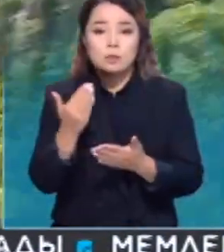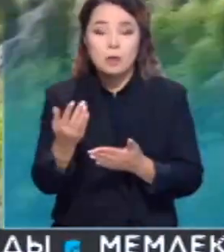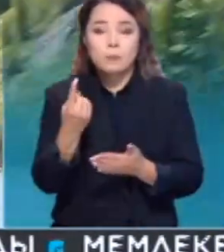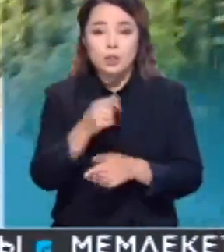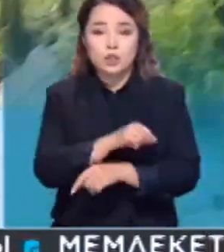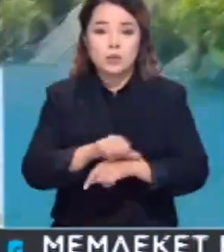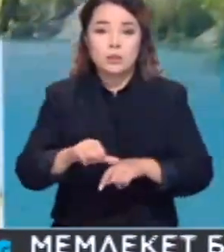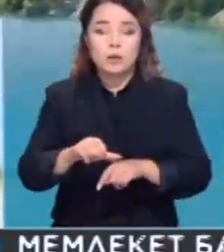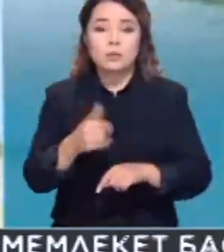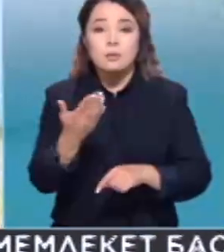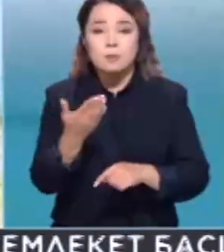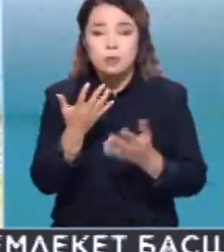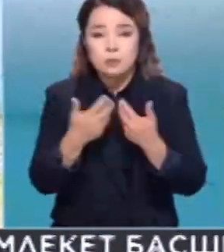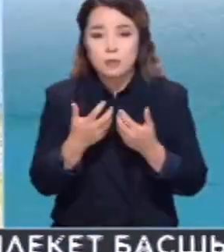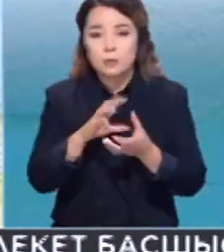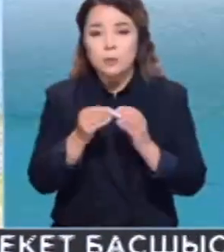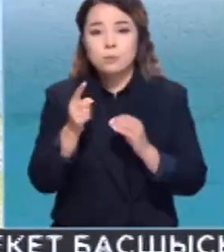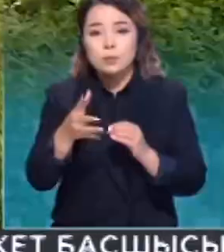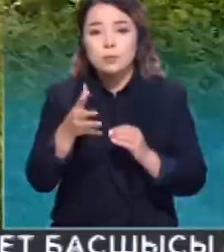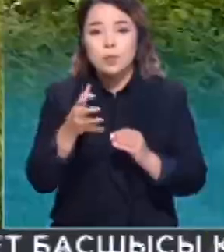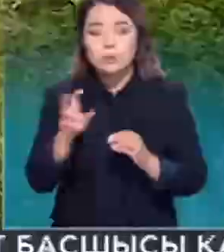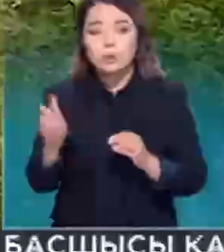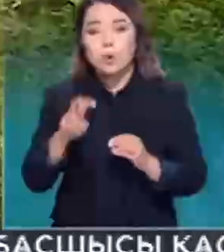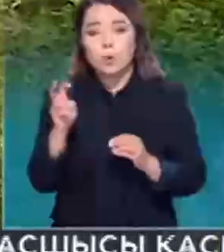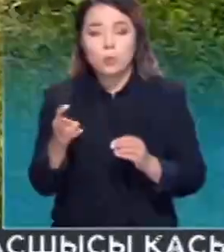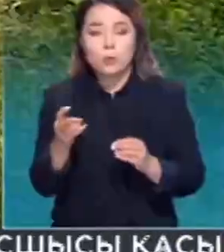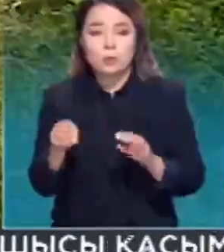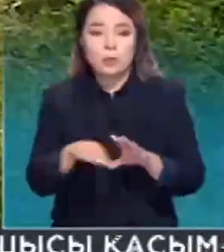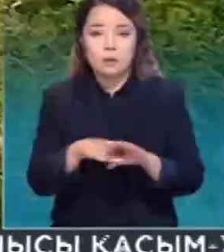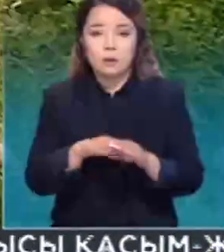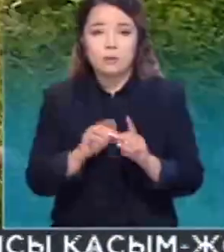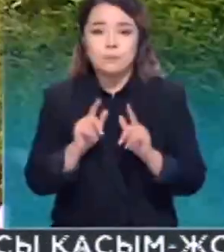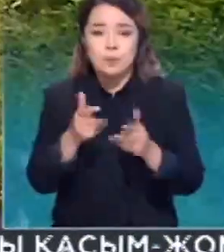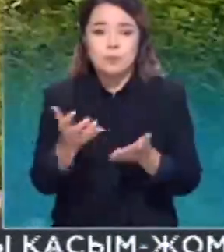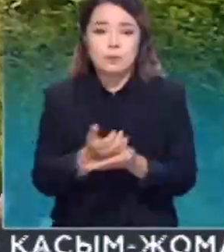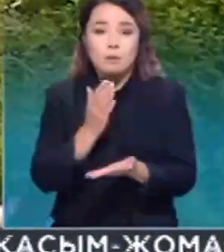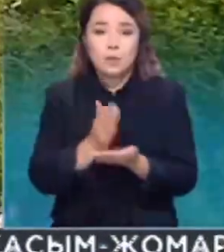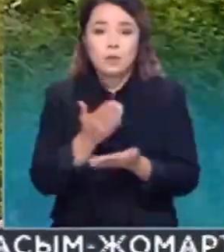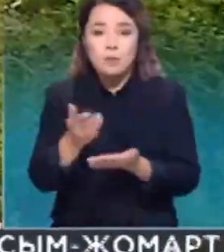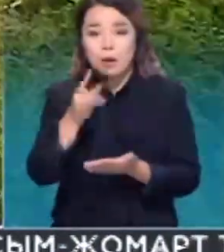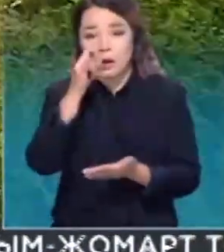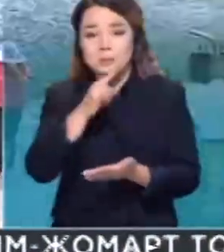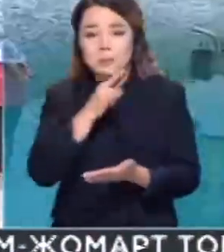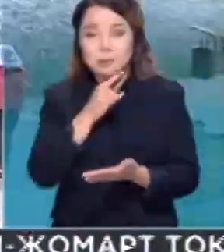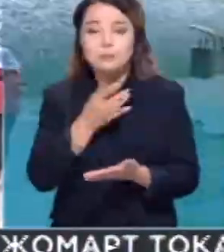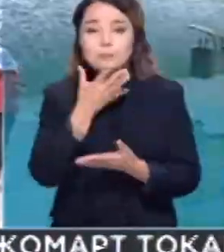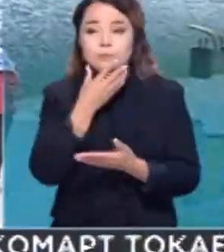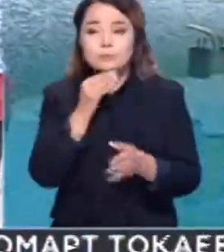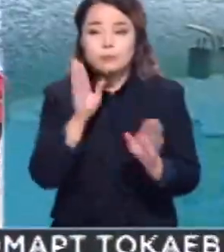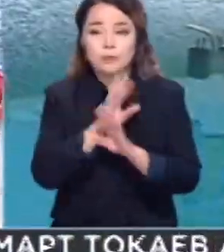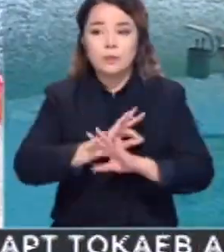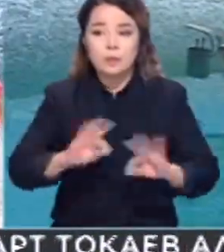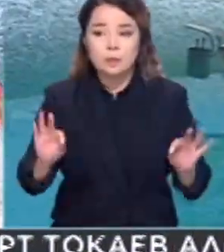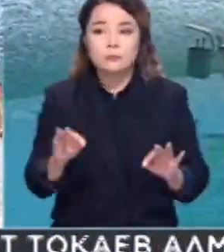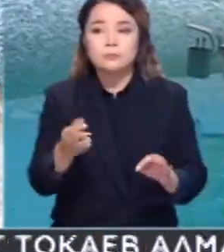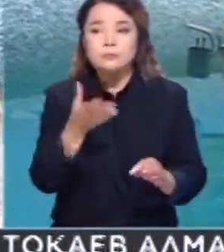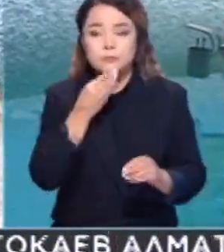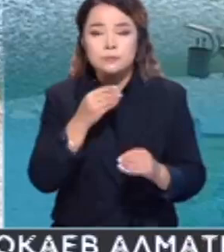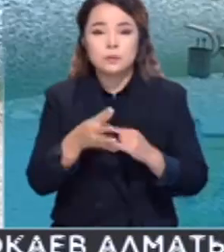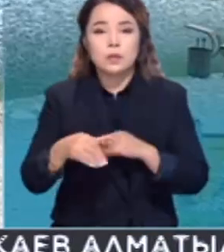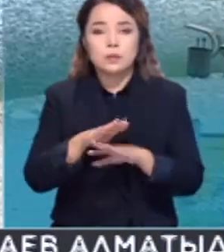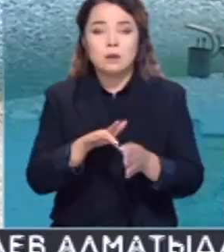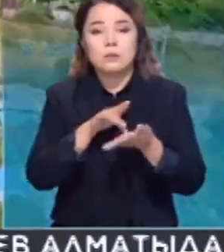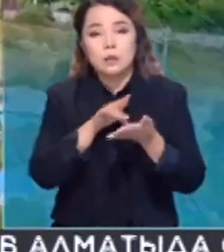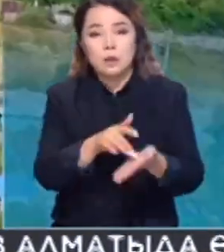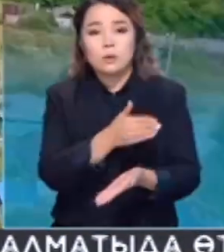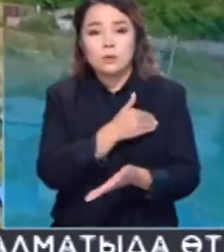Бір шетелдік орта есеппен қазынаға 1,5 доллар көлемінде табыс әкеледі. Қазақстанның әсем табиғаты мен тарихи жерлерін